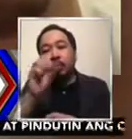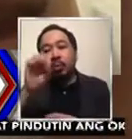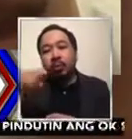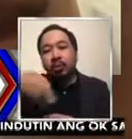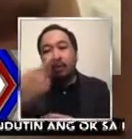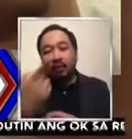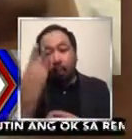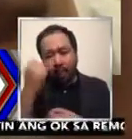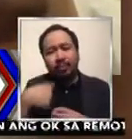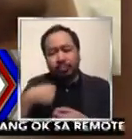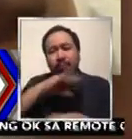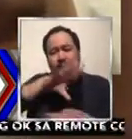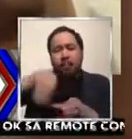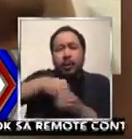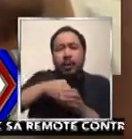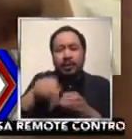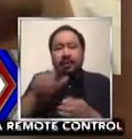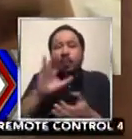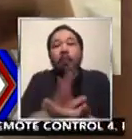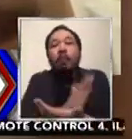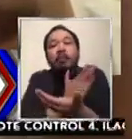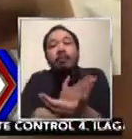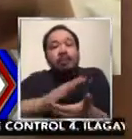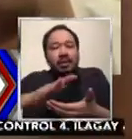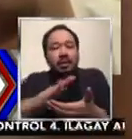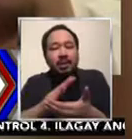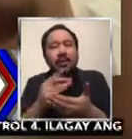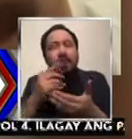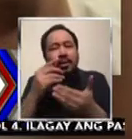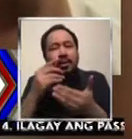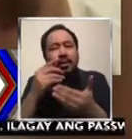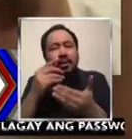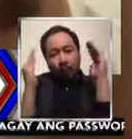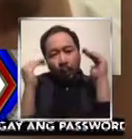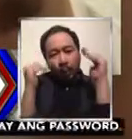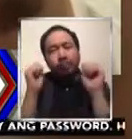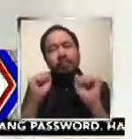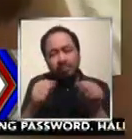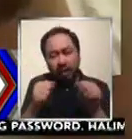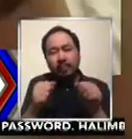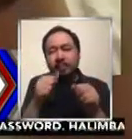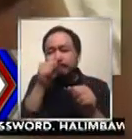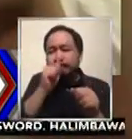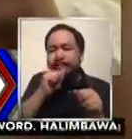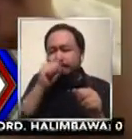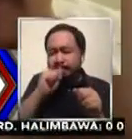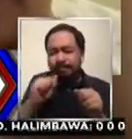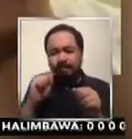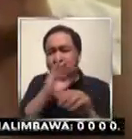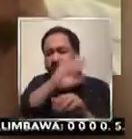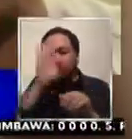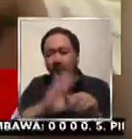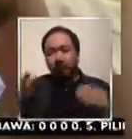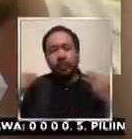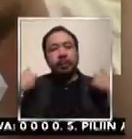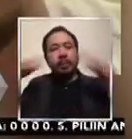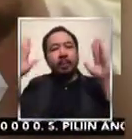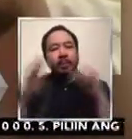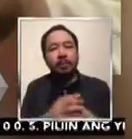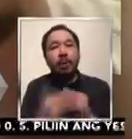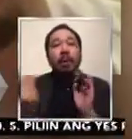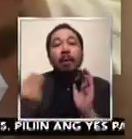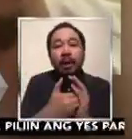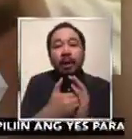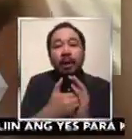ito. At sana tanging dasal namin malagpasan nila ang pagsubok na ito. Muli nakikiramay po kami sa